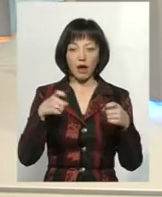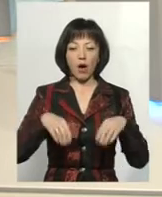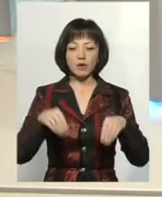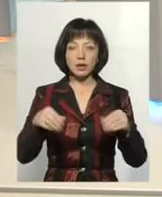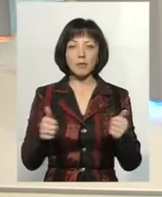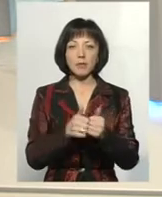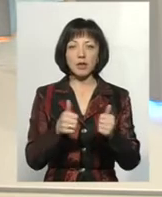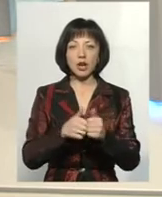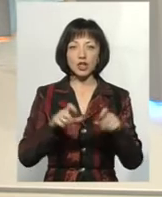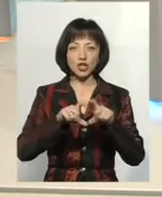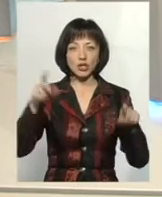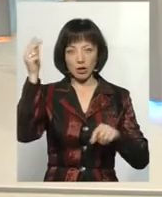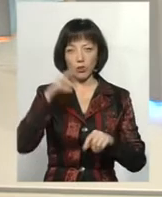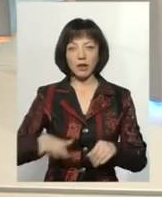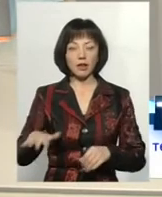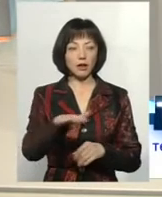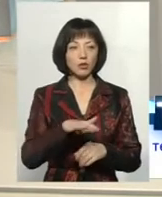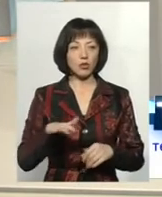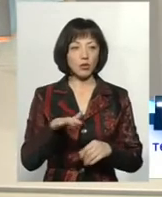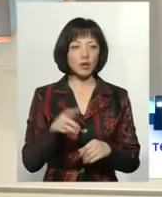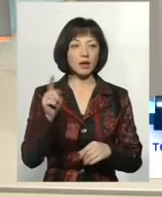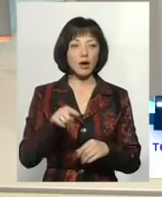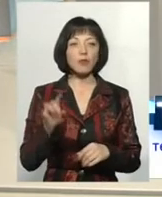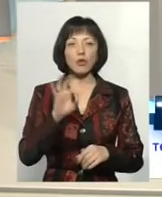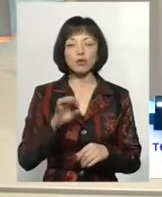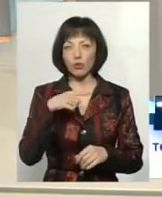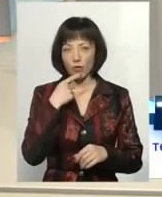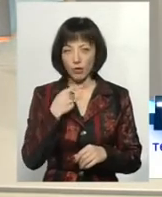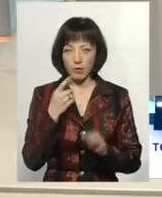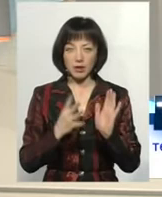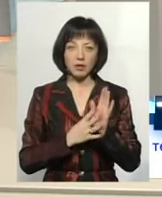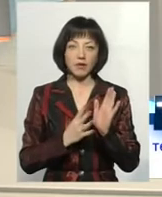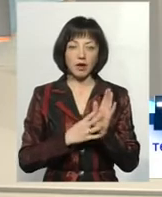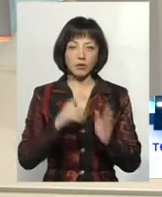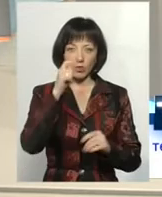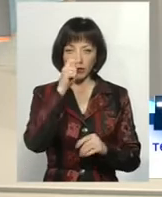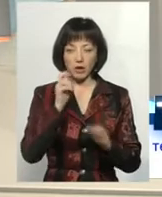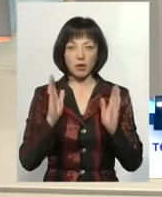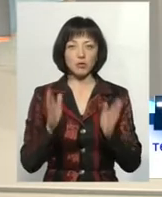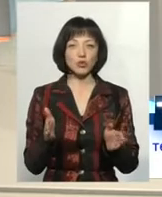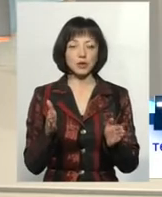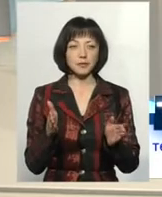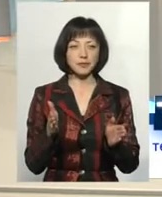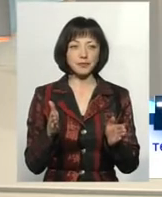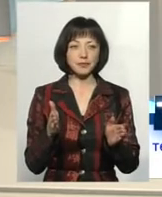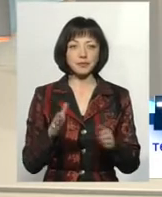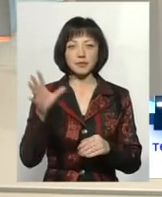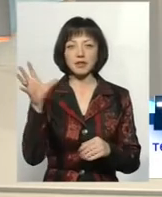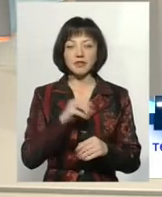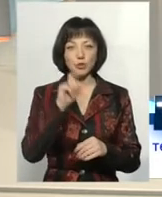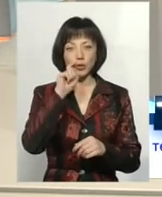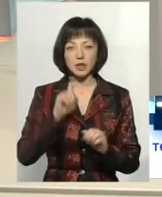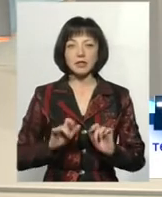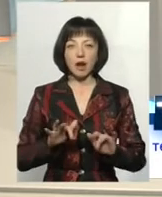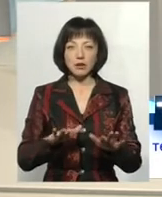пришкільної території, тобто якраз те, про що ви говорите, 9 квітня буде така всеукраїнська